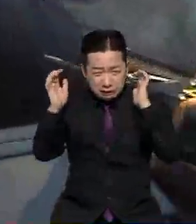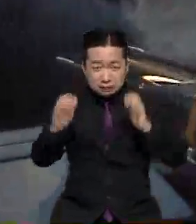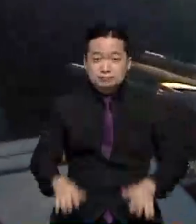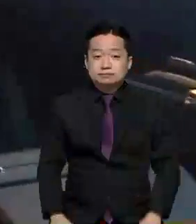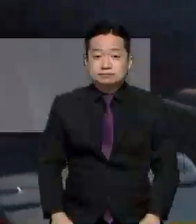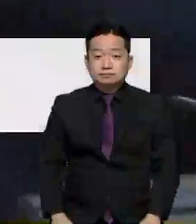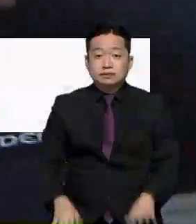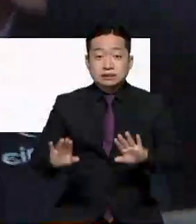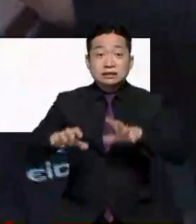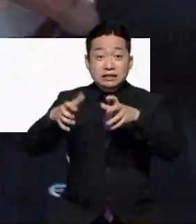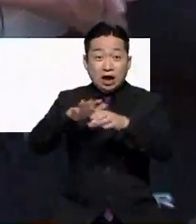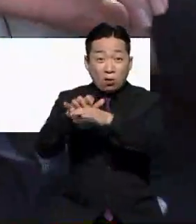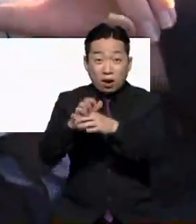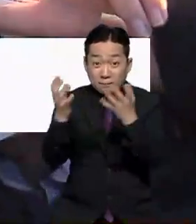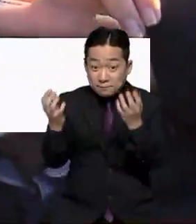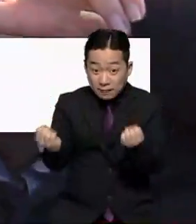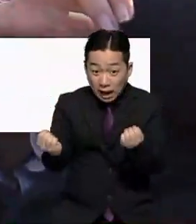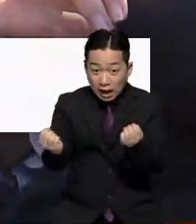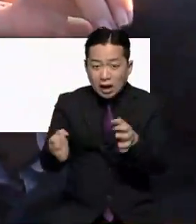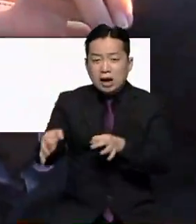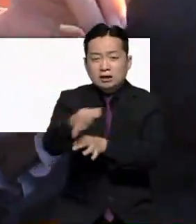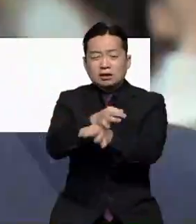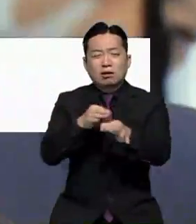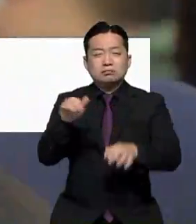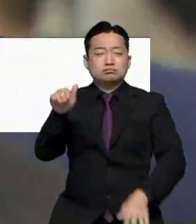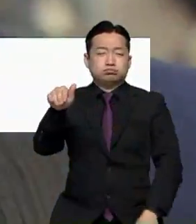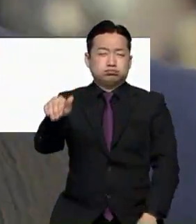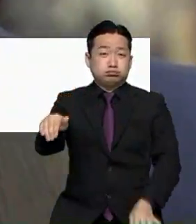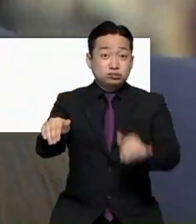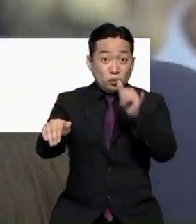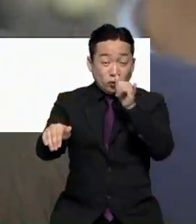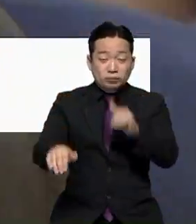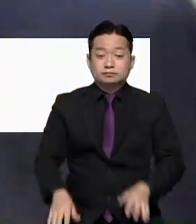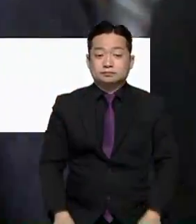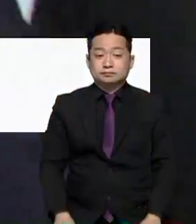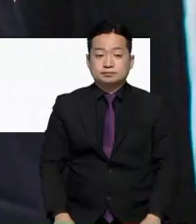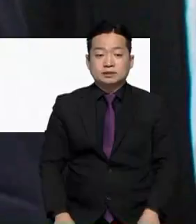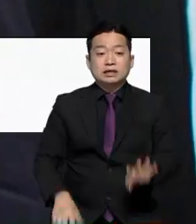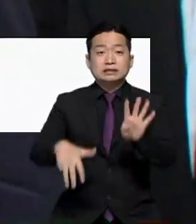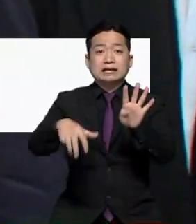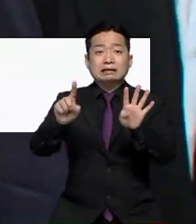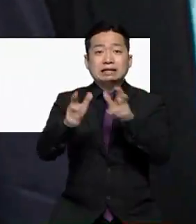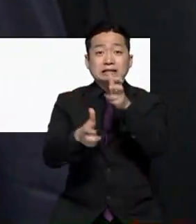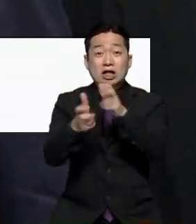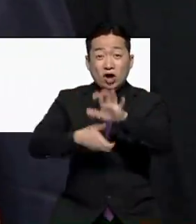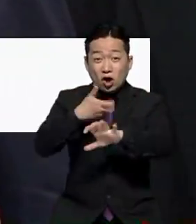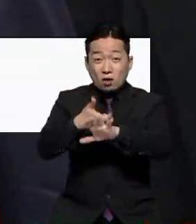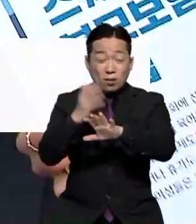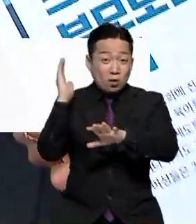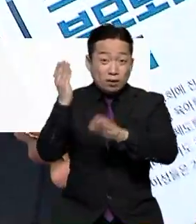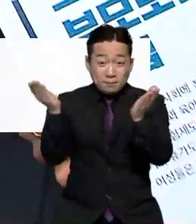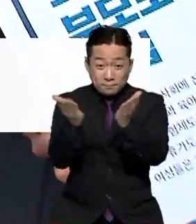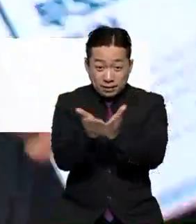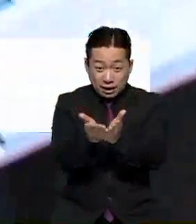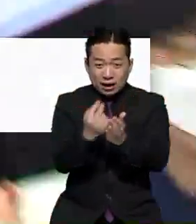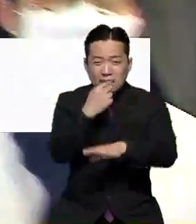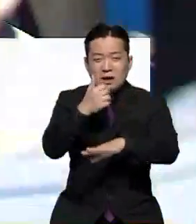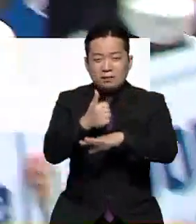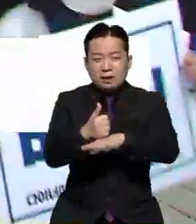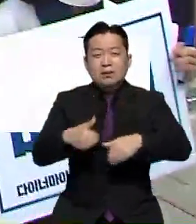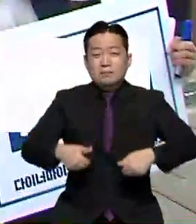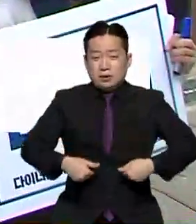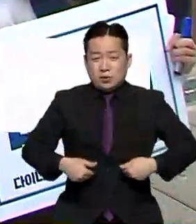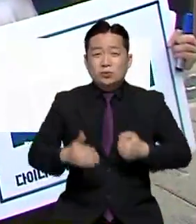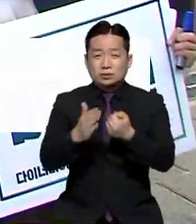세계적인 팬데믹과 그로 인한 경제적인 침체 그리고 4차 산업혁명 시대에 적응해야 되는 면들이